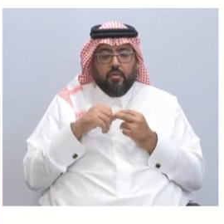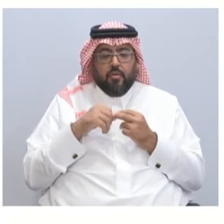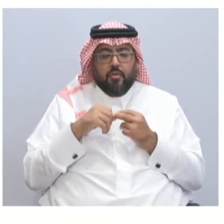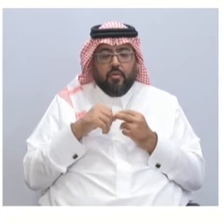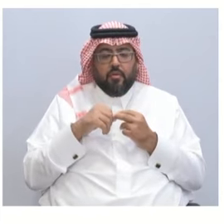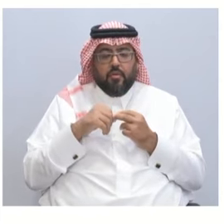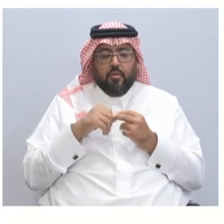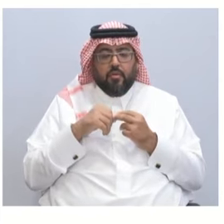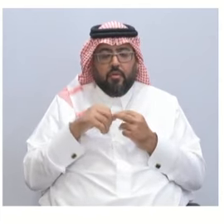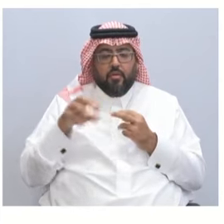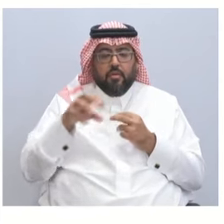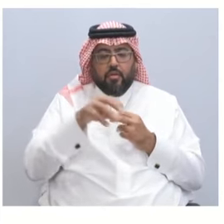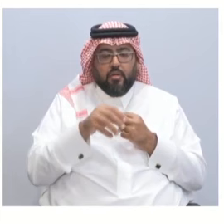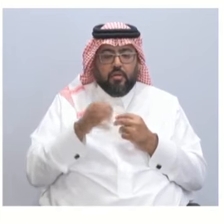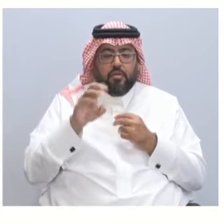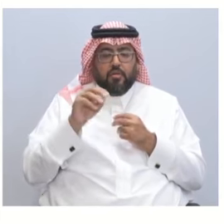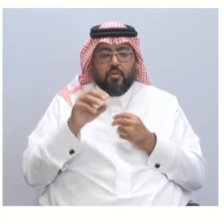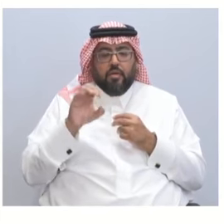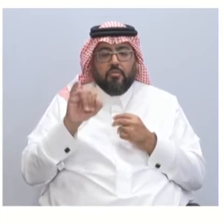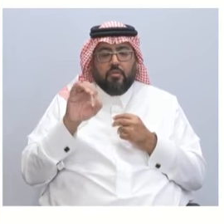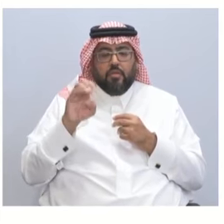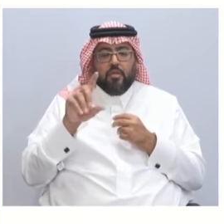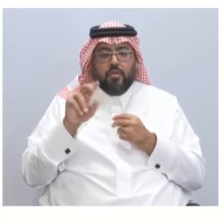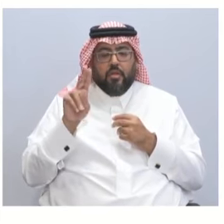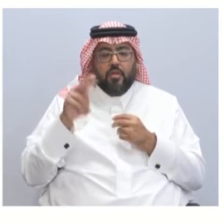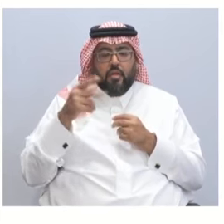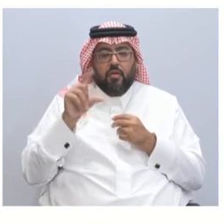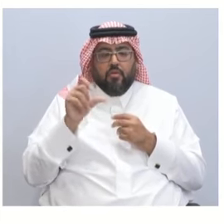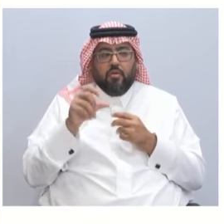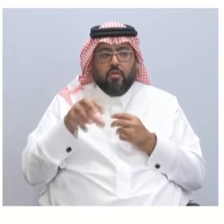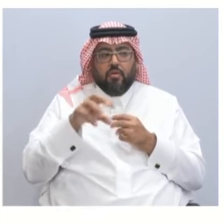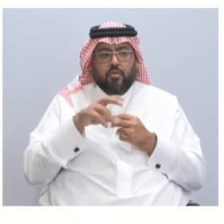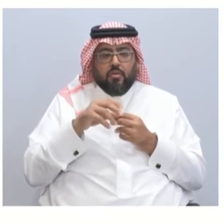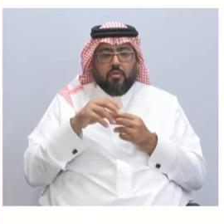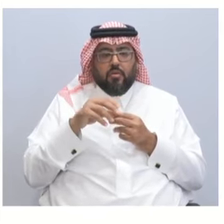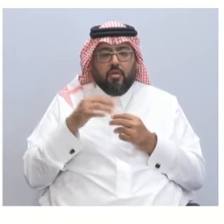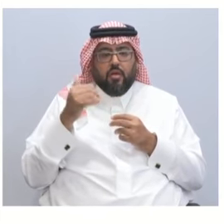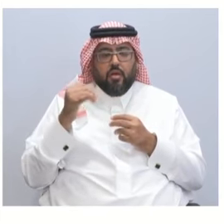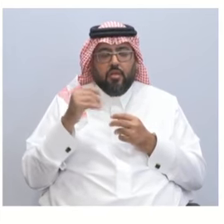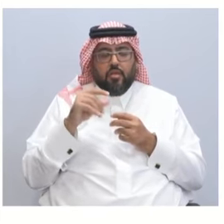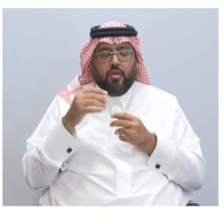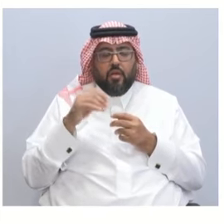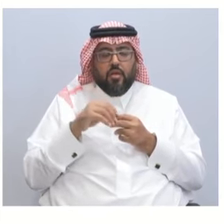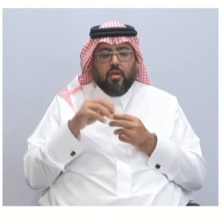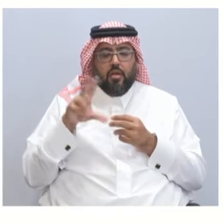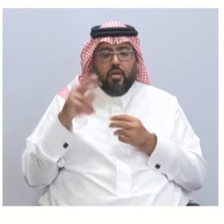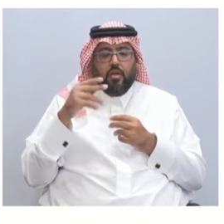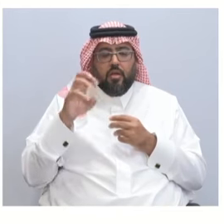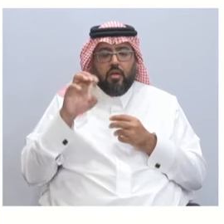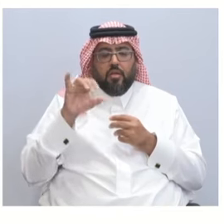الطالب اجهزه مجلس التعاون لدول الخليج العربيه ان يعدد